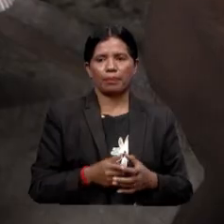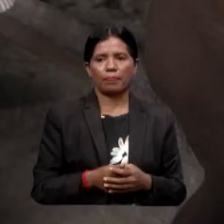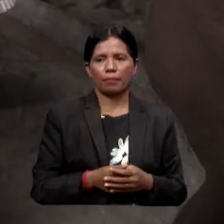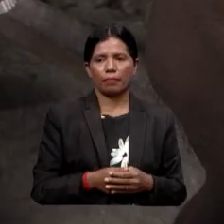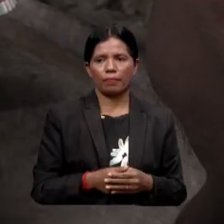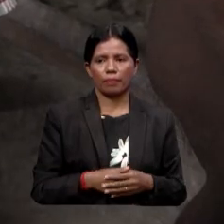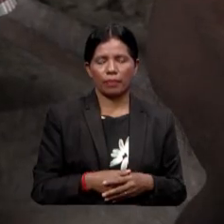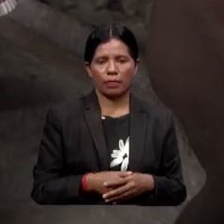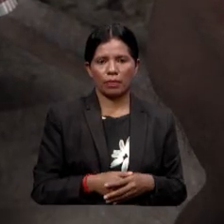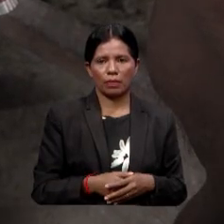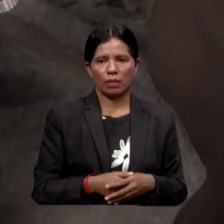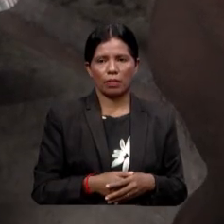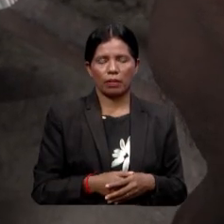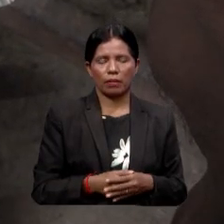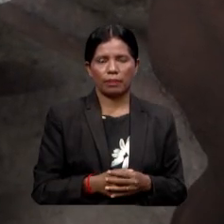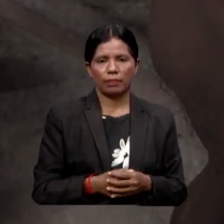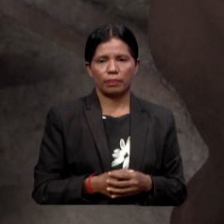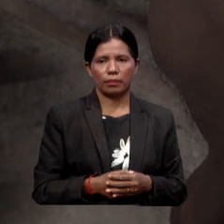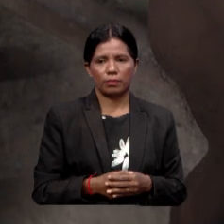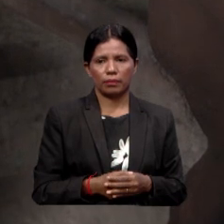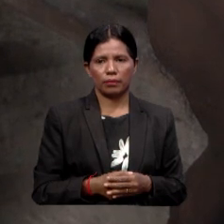taro forma timuli.